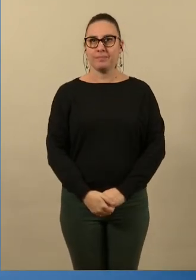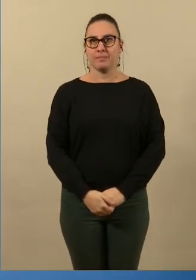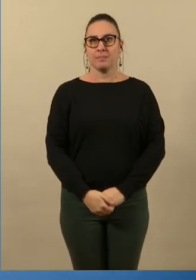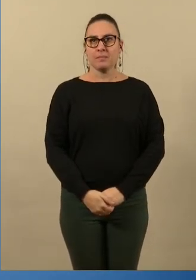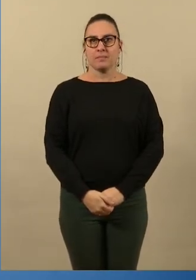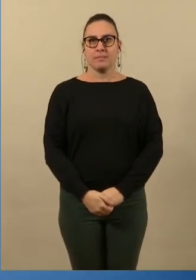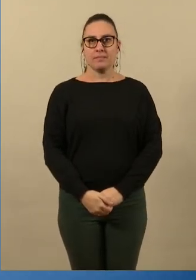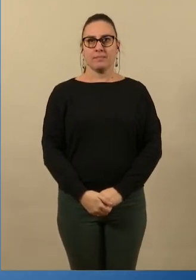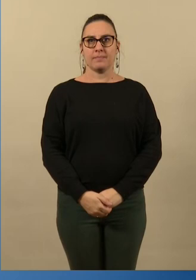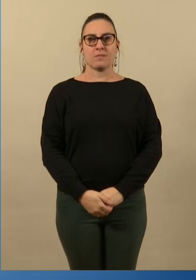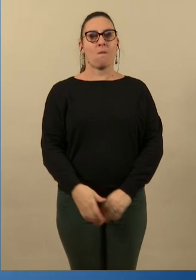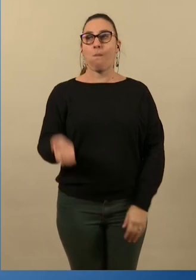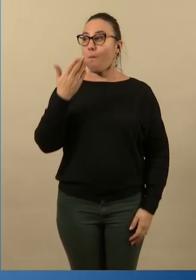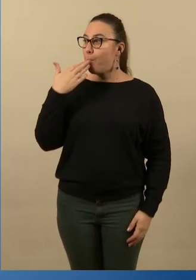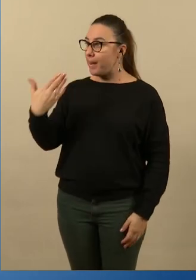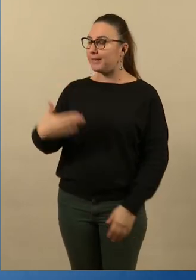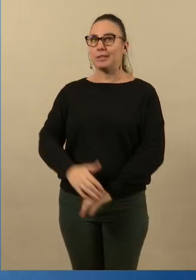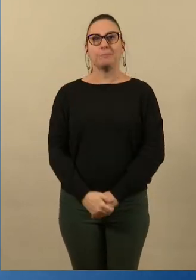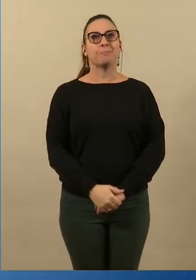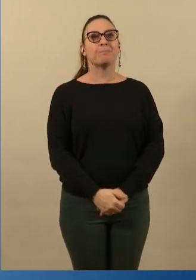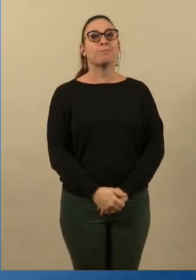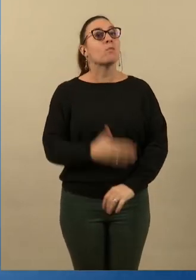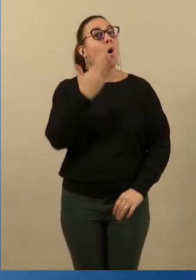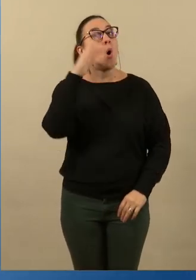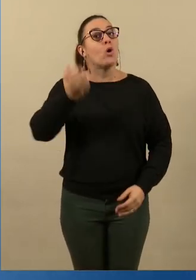public merci d'autres prises de parole